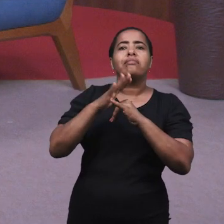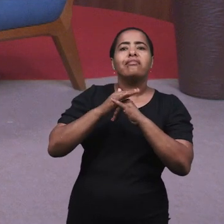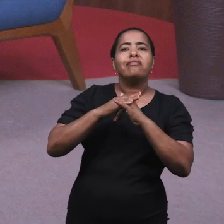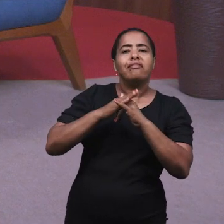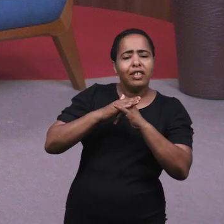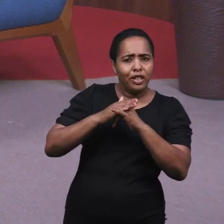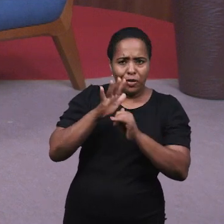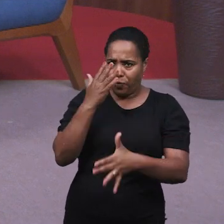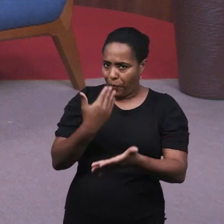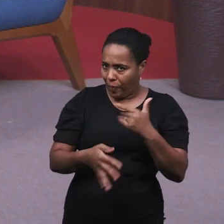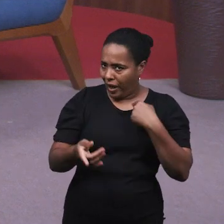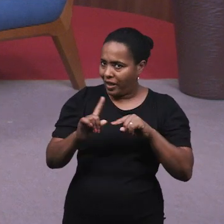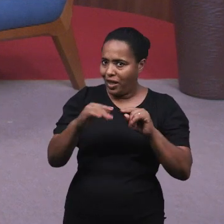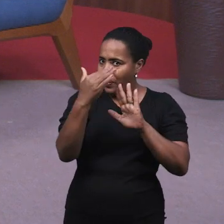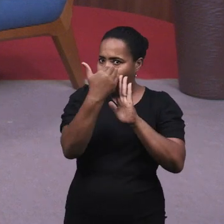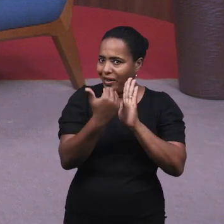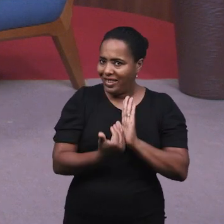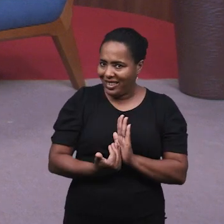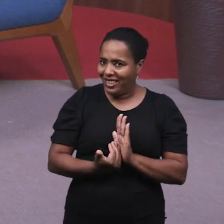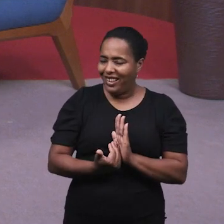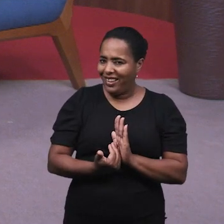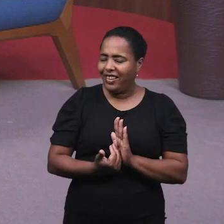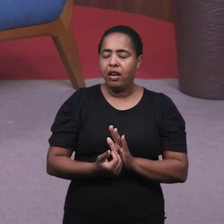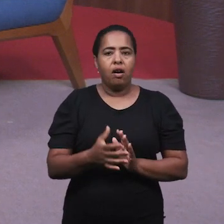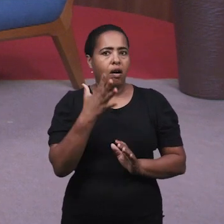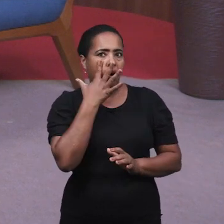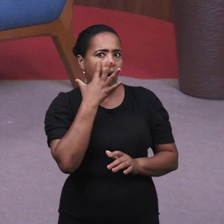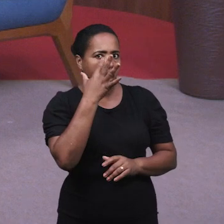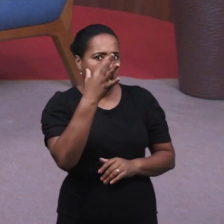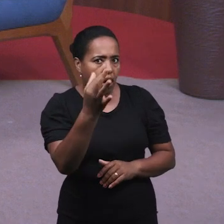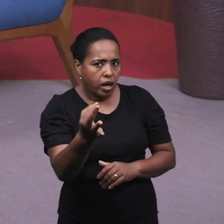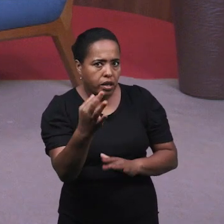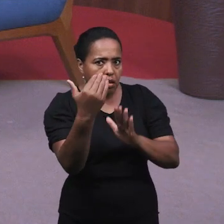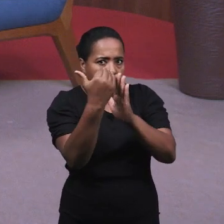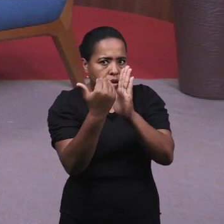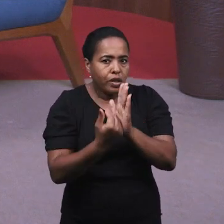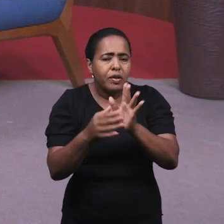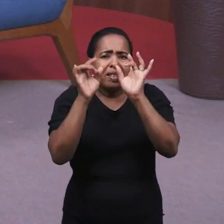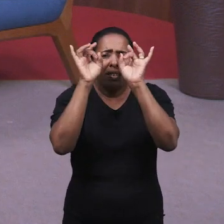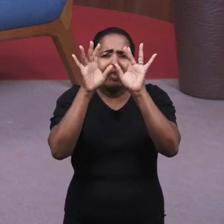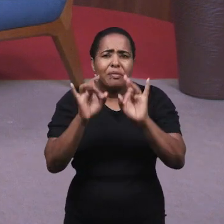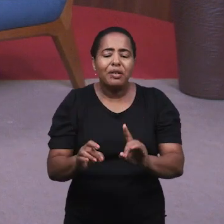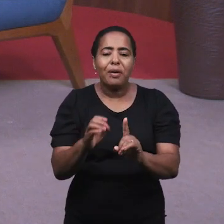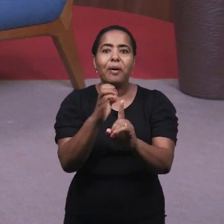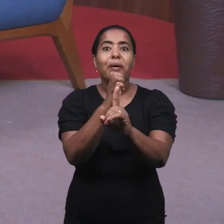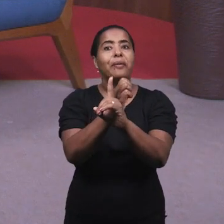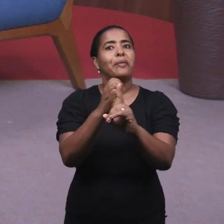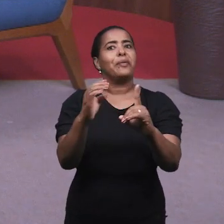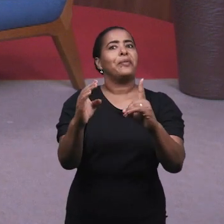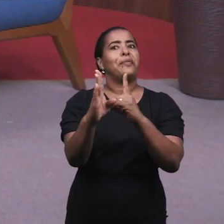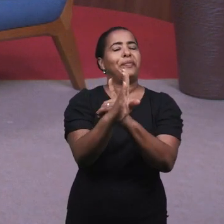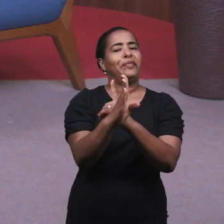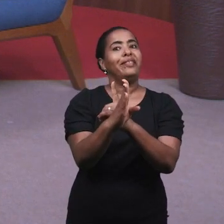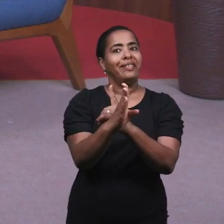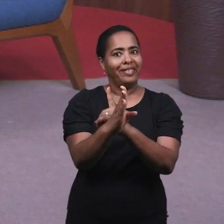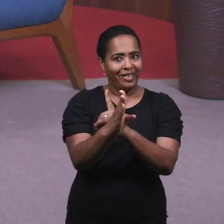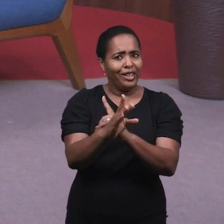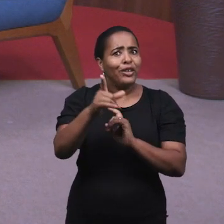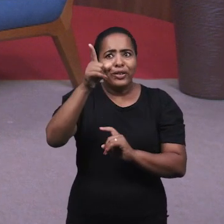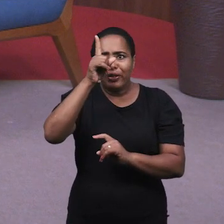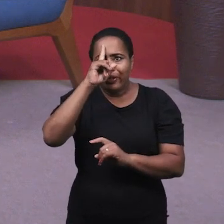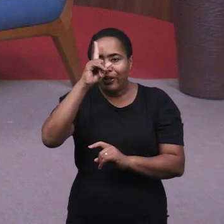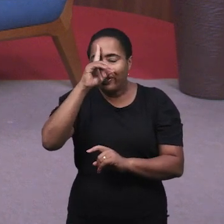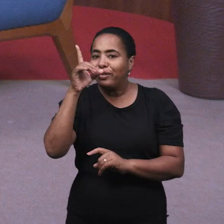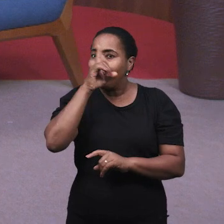Accédez au canal de l'Église chrétienne Maranatha sur YouTube et ne ratez pas nos programmations. Et je attire votre attention vers une programmation